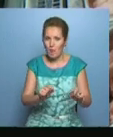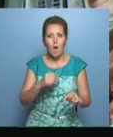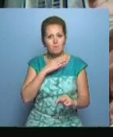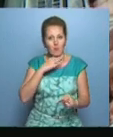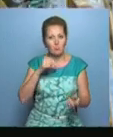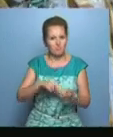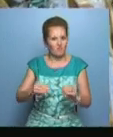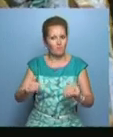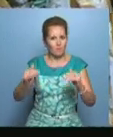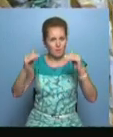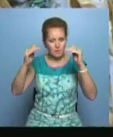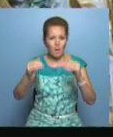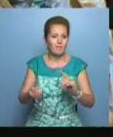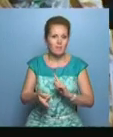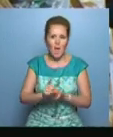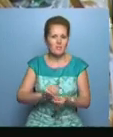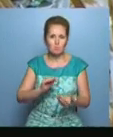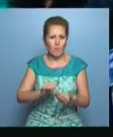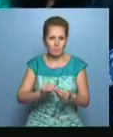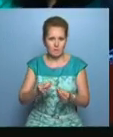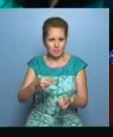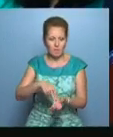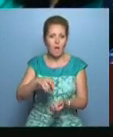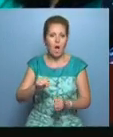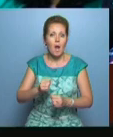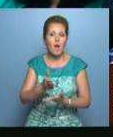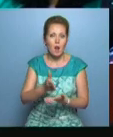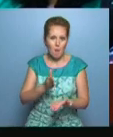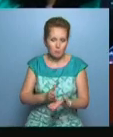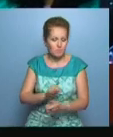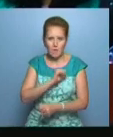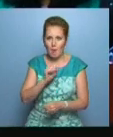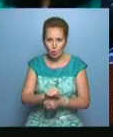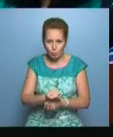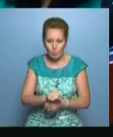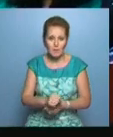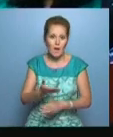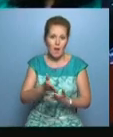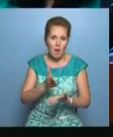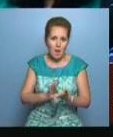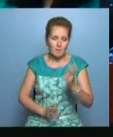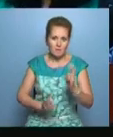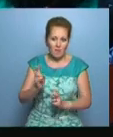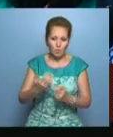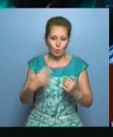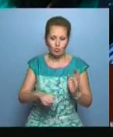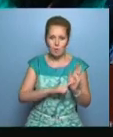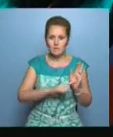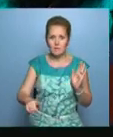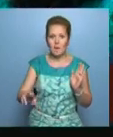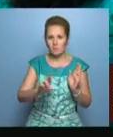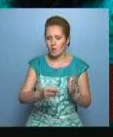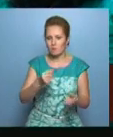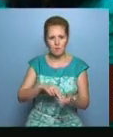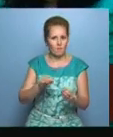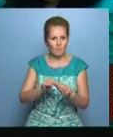Неизменной остается лишь цена на хлеб. Заморожена цена на хлеб у нас самими хлебозаводами уже с января месяца. И